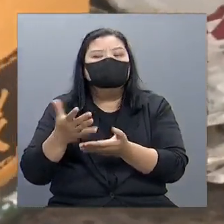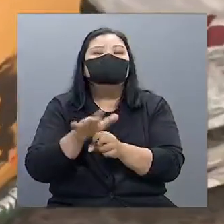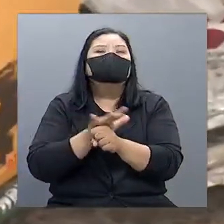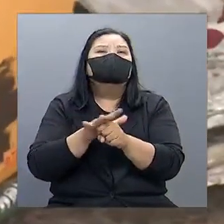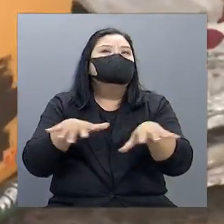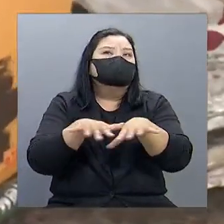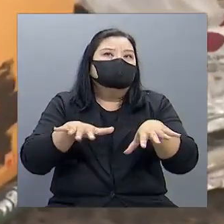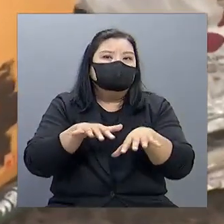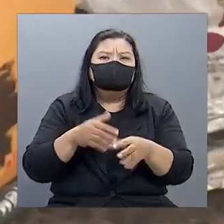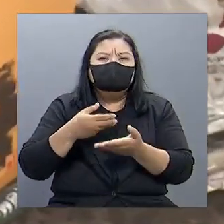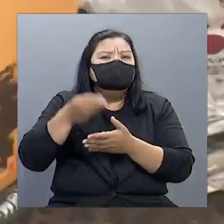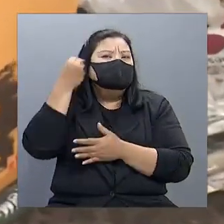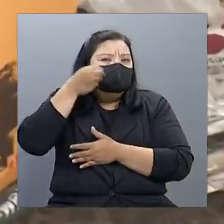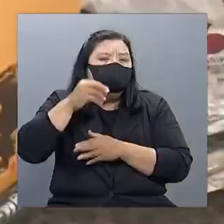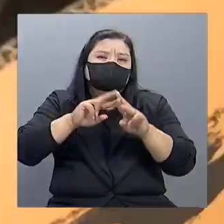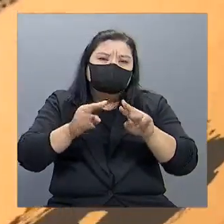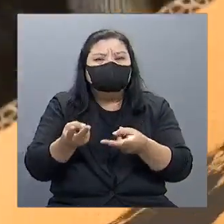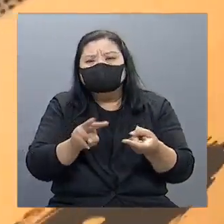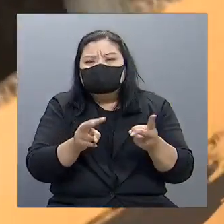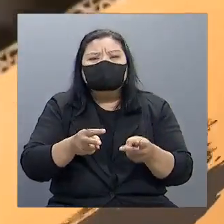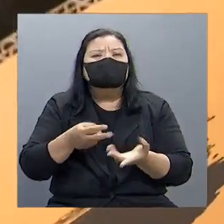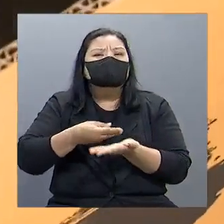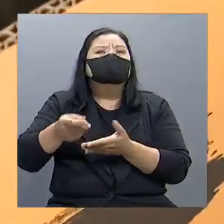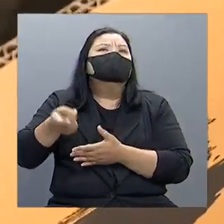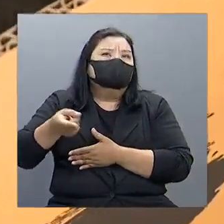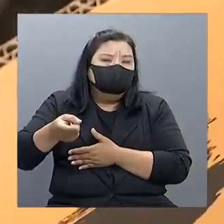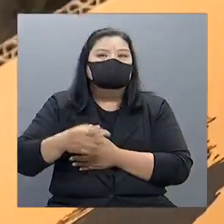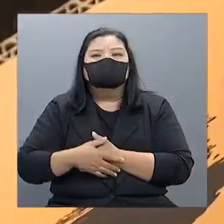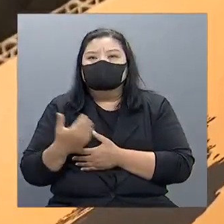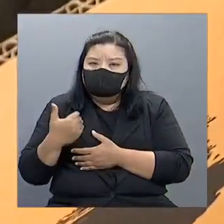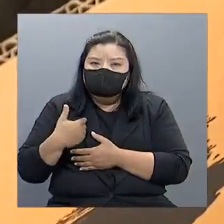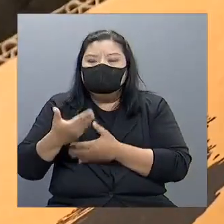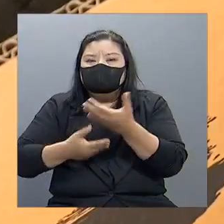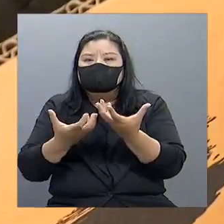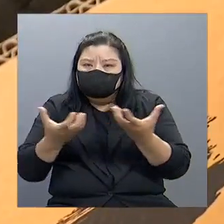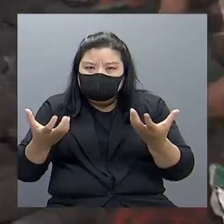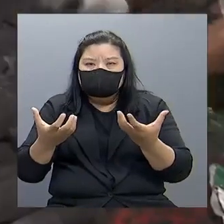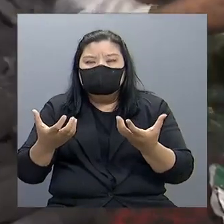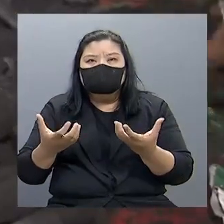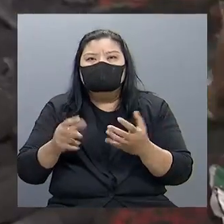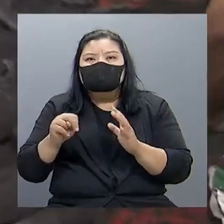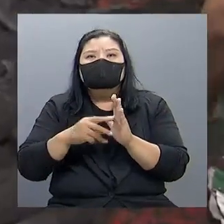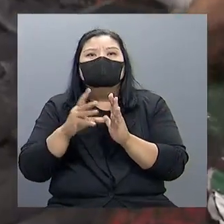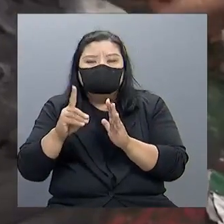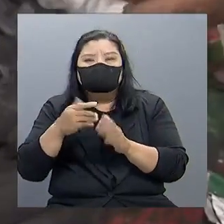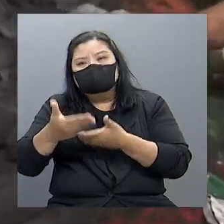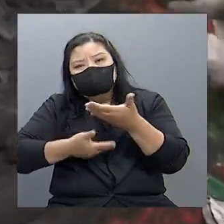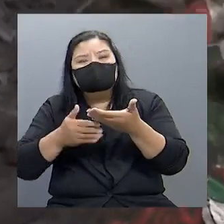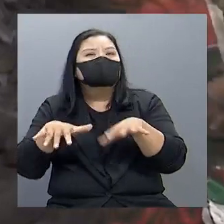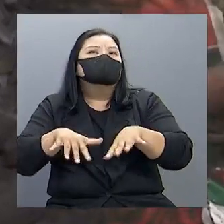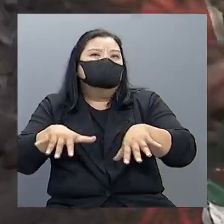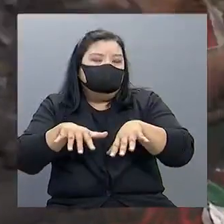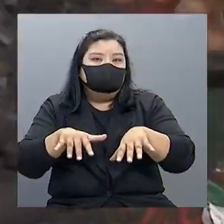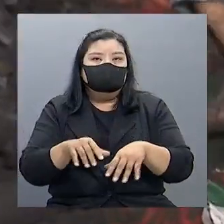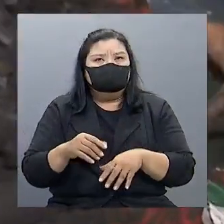ร้านค้าอาหารปิ้งย่างค่ะรวมไปถึงพ่อค้าแม่ค้าร้านขายของชำนะคะที่รับไปขายปลีกตามชุมชนราคาก็ยังคงราค